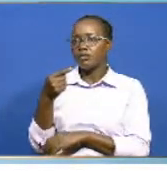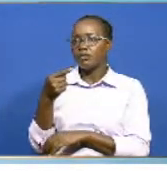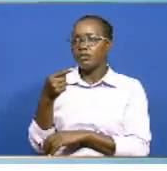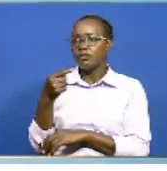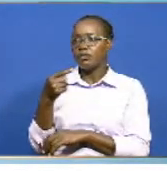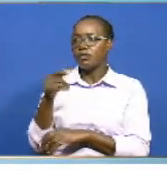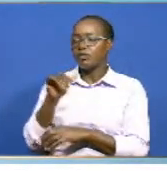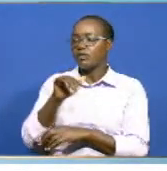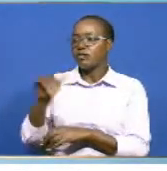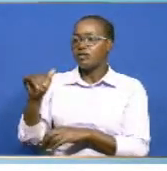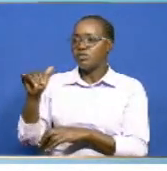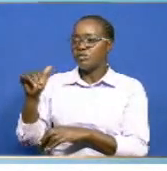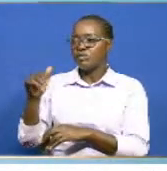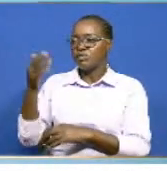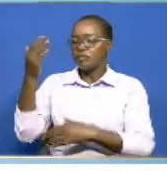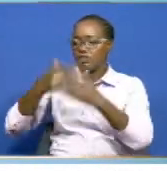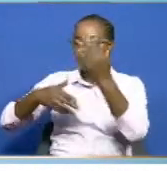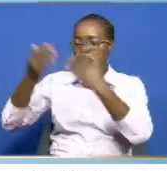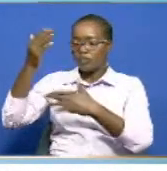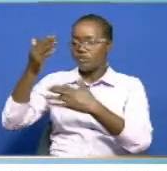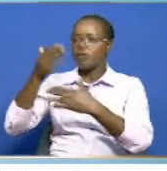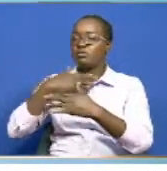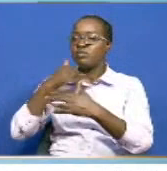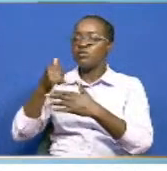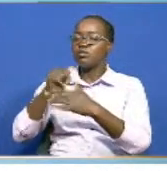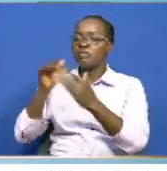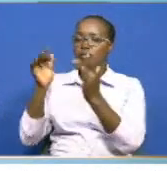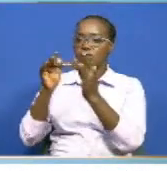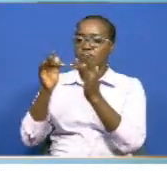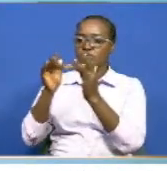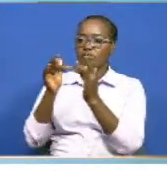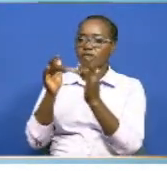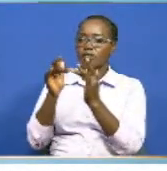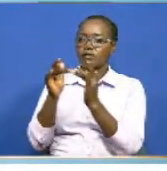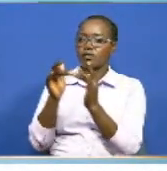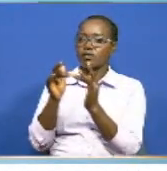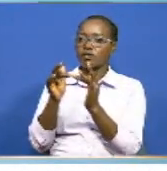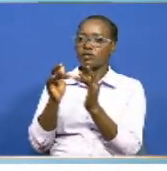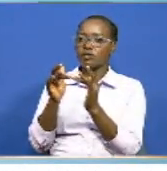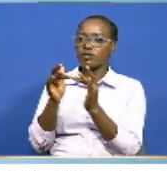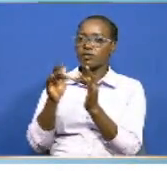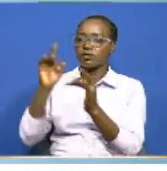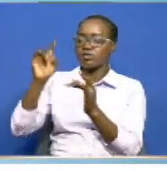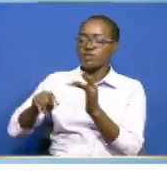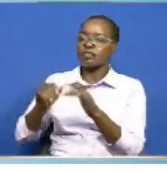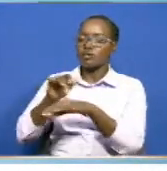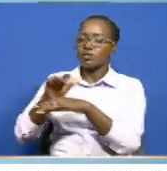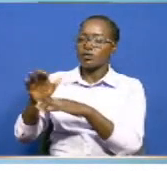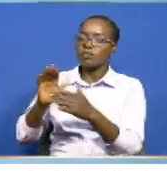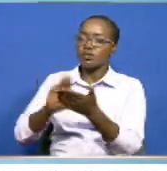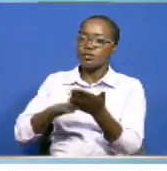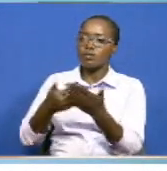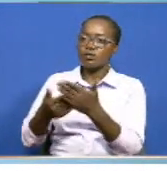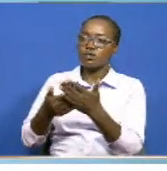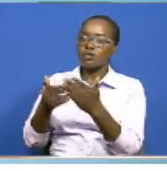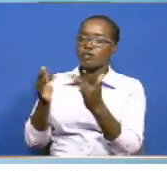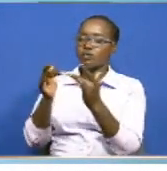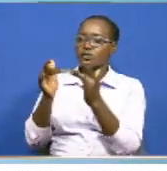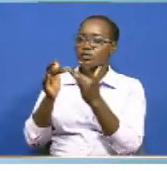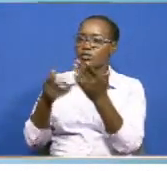kuingia university mbalimbali wafanye online application, yani lazima ungefanya submission yako kupitia kwa njia ya